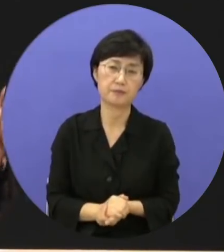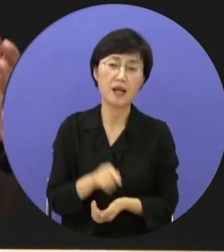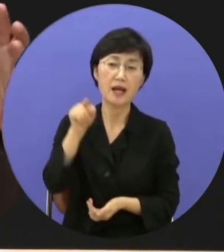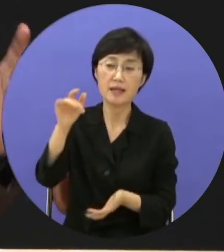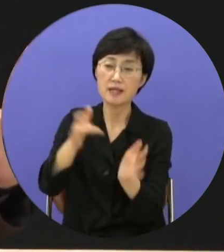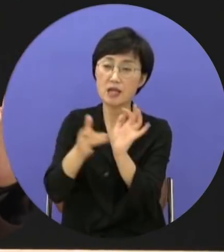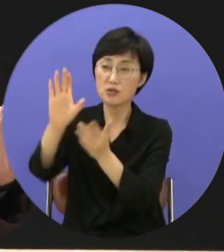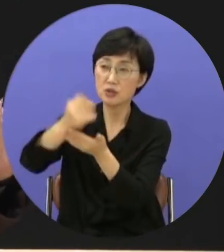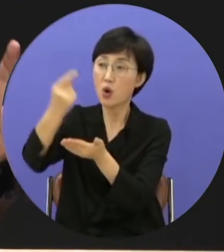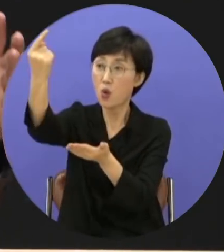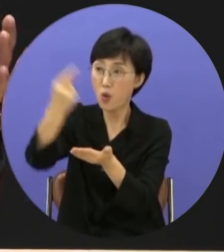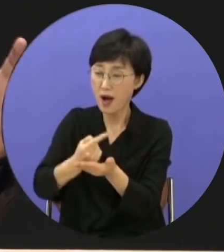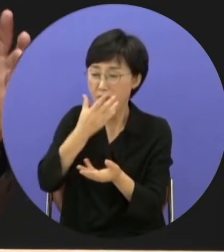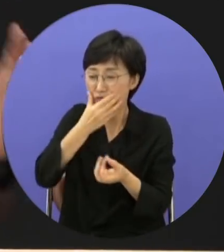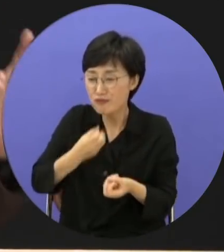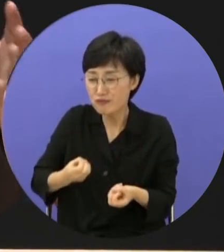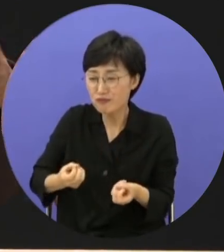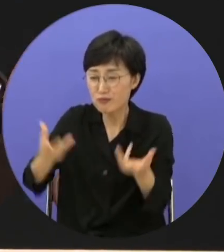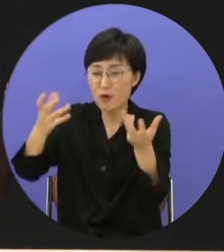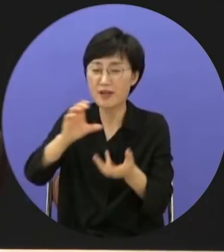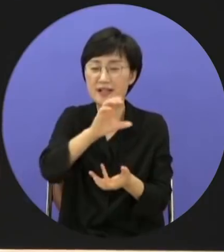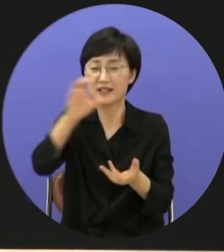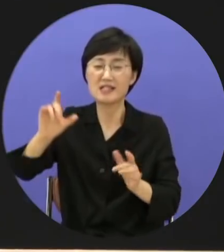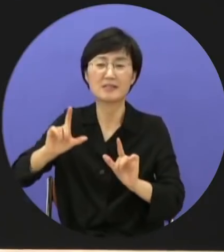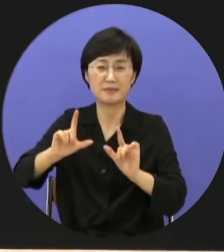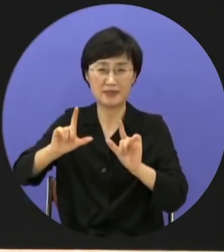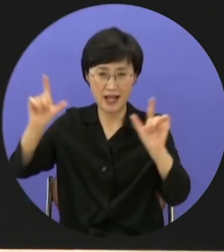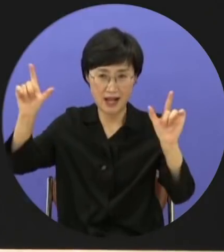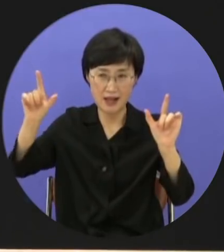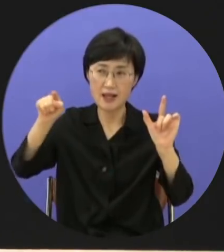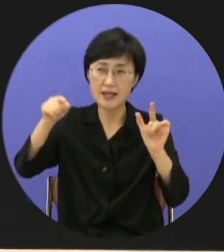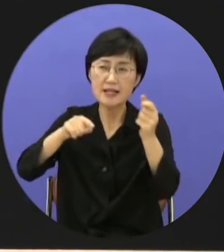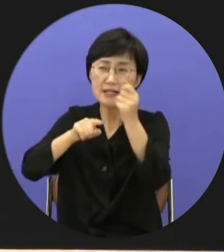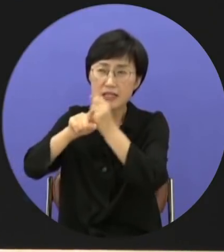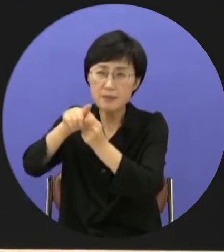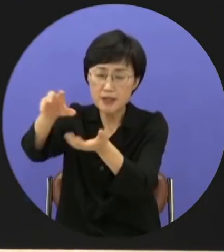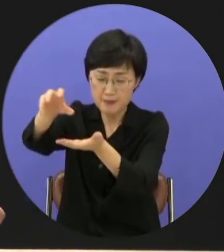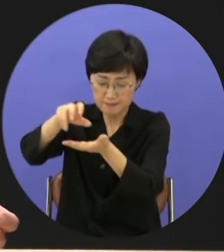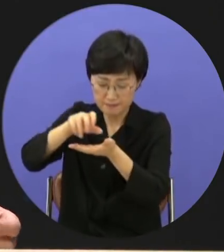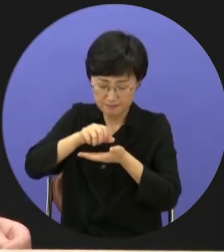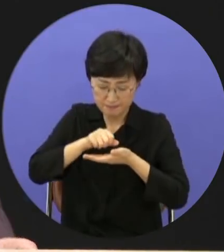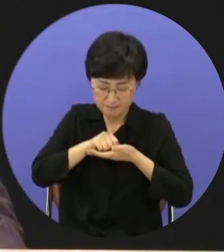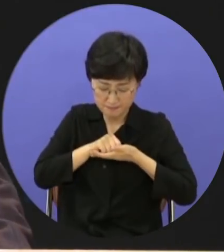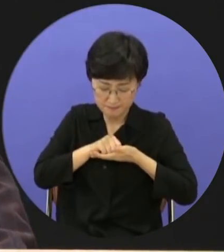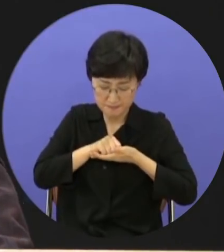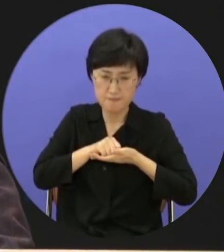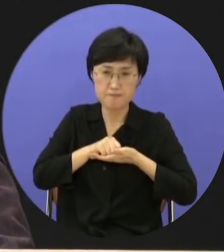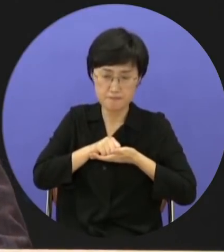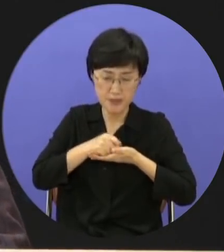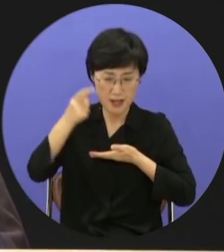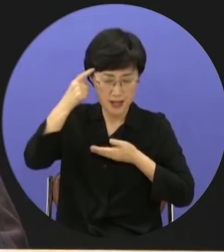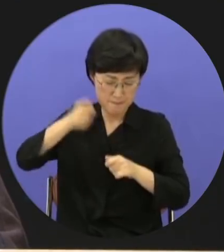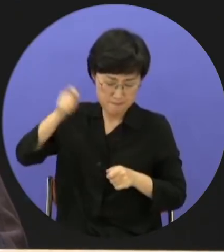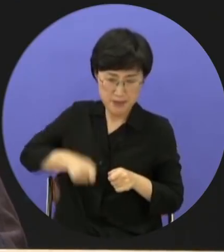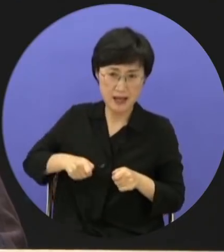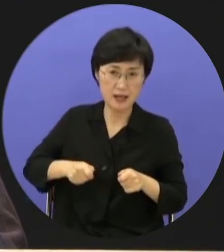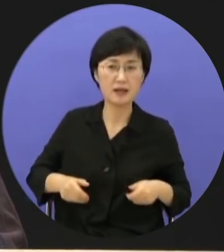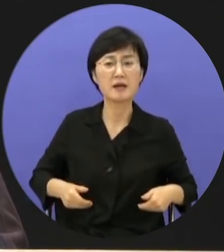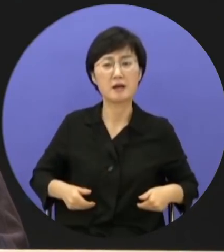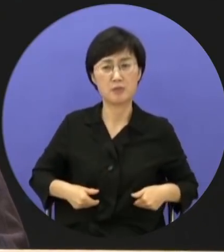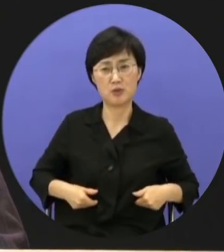축복이 이 크리스마스가 그리스도의 날이 내게 임해야 돼요. This blessing, this day of Christ, this answer must come upon